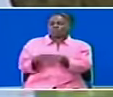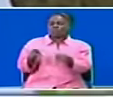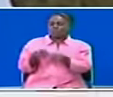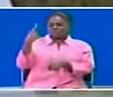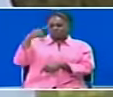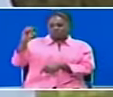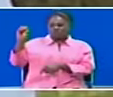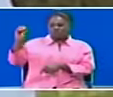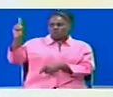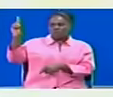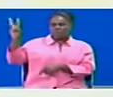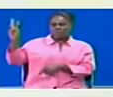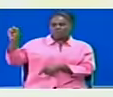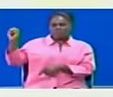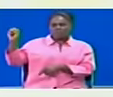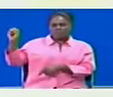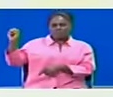to ODM.